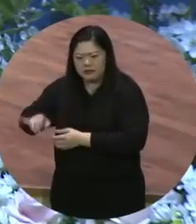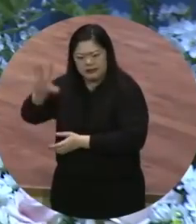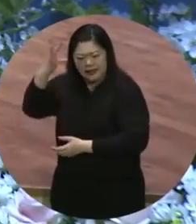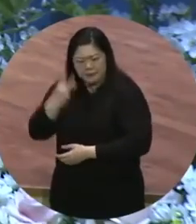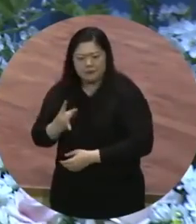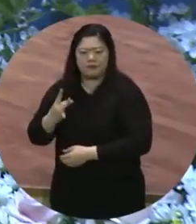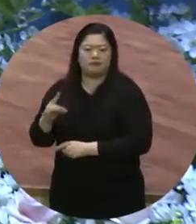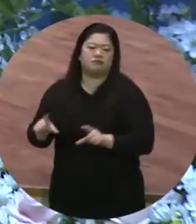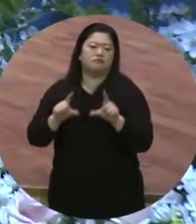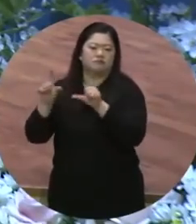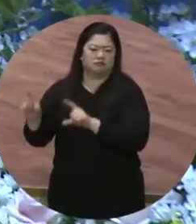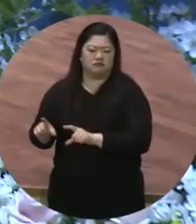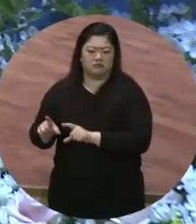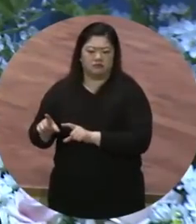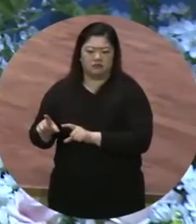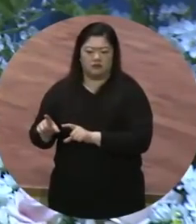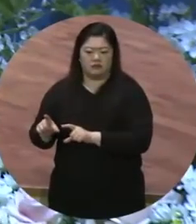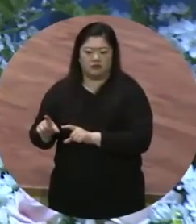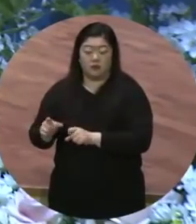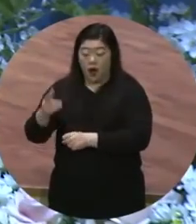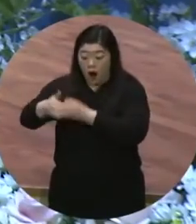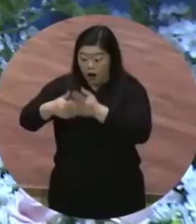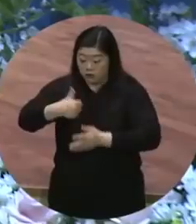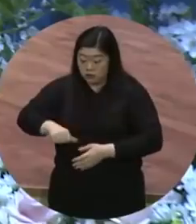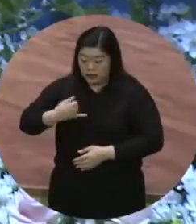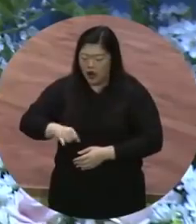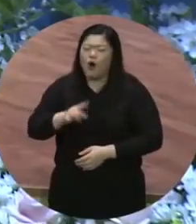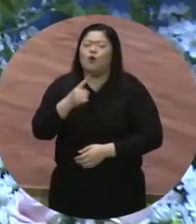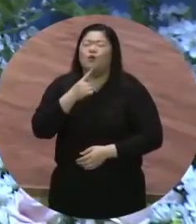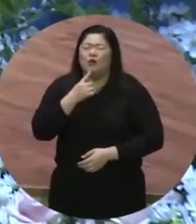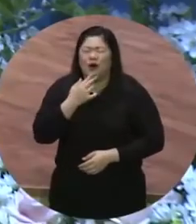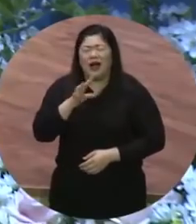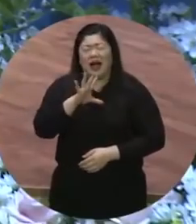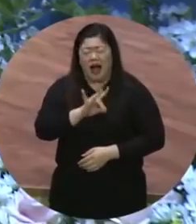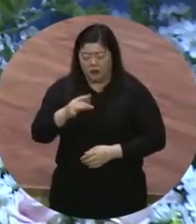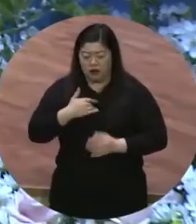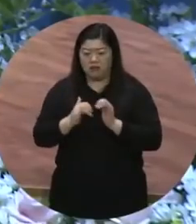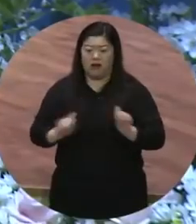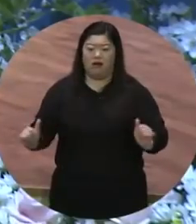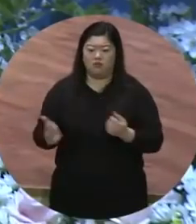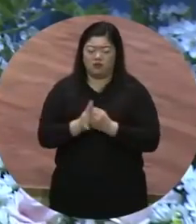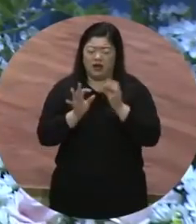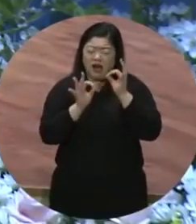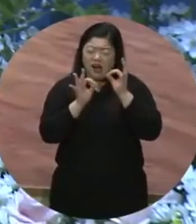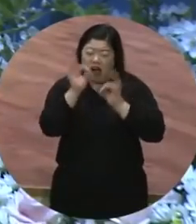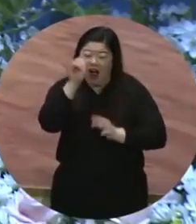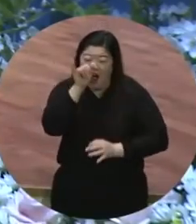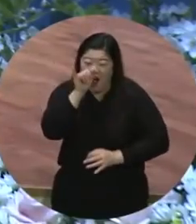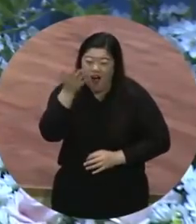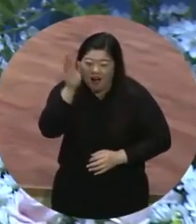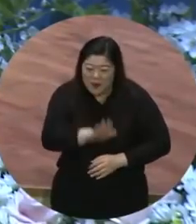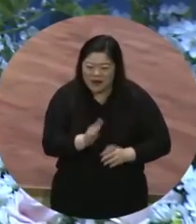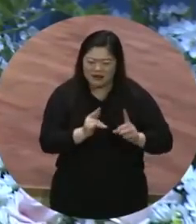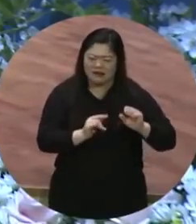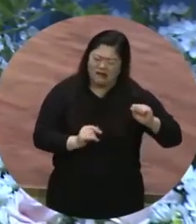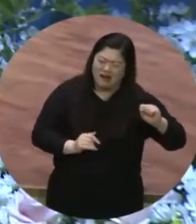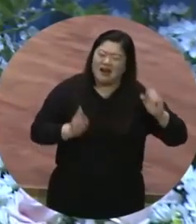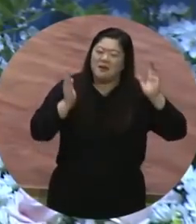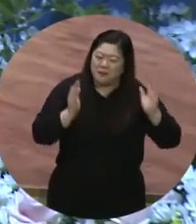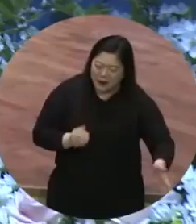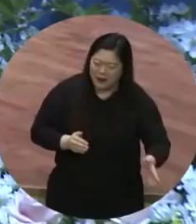보면 그렇게 불신자처럼 가끔은 그럴 수가 있지만은 절대로 빠져서는 안 된다. 새털 인생을